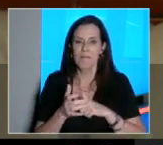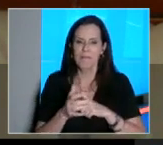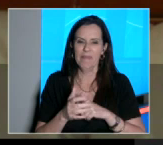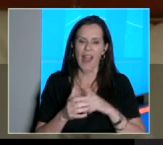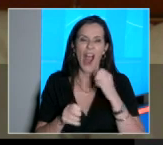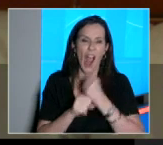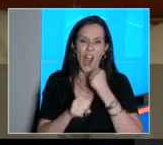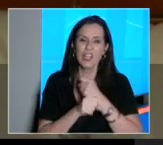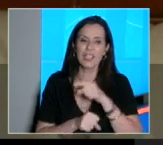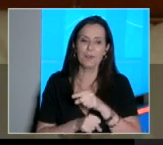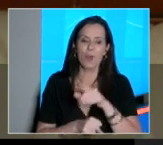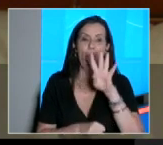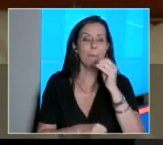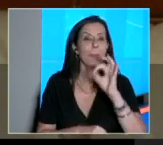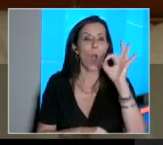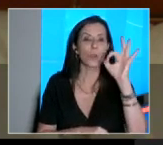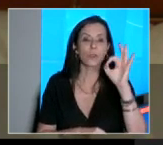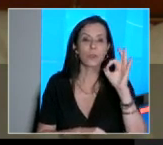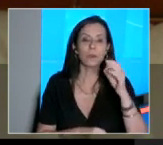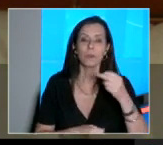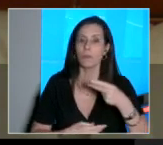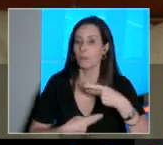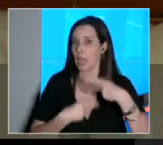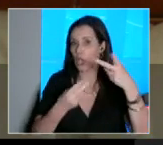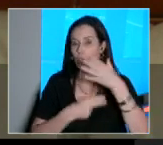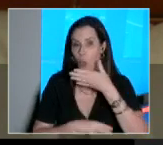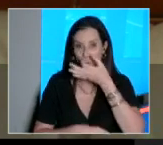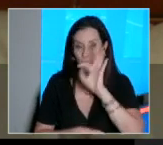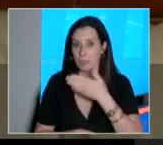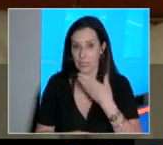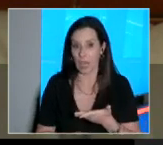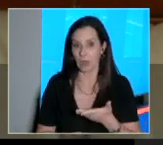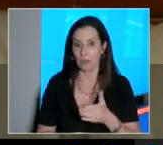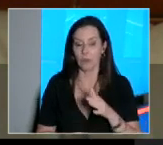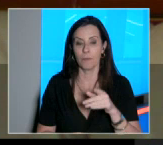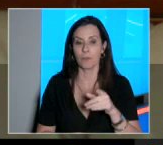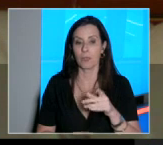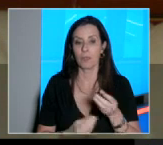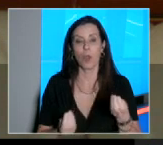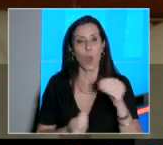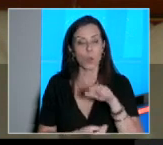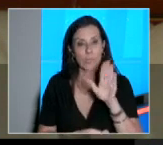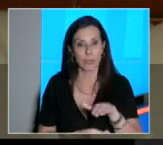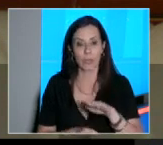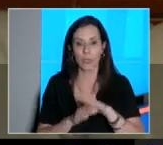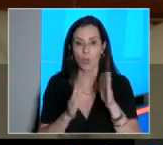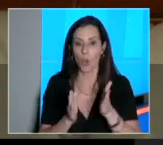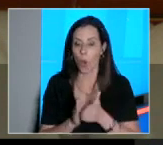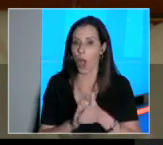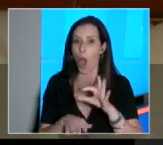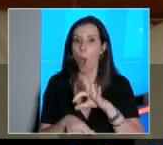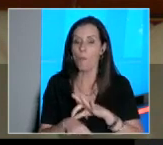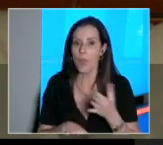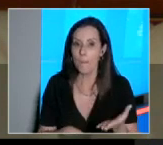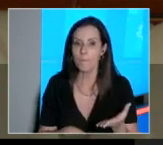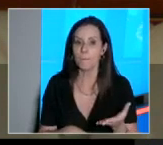או מהווים 40% מכלל הייצוא של ישראל. אם אנחנו מוסיפים להם את כל הרופאים